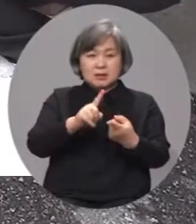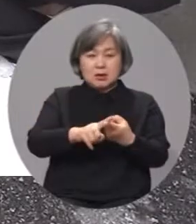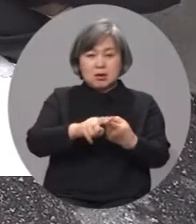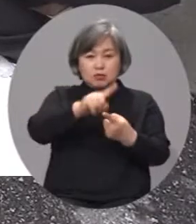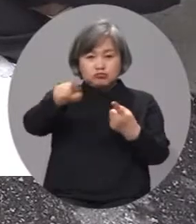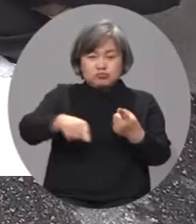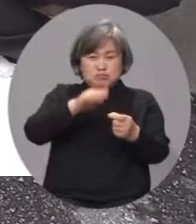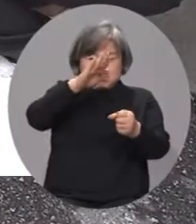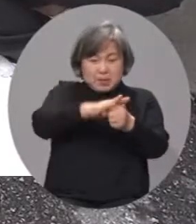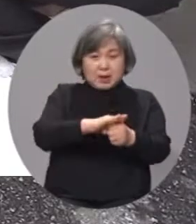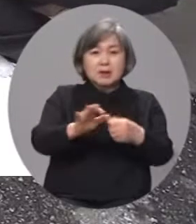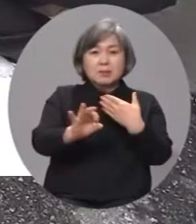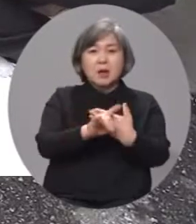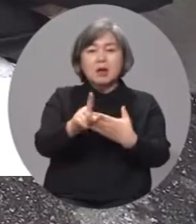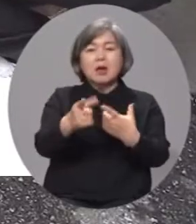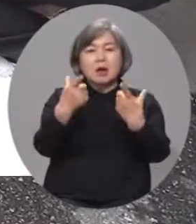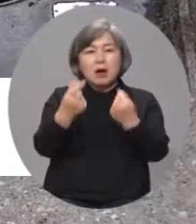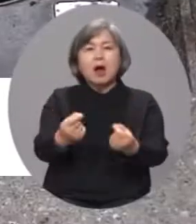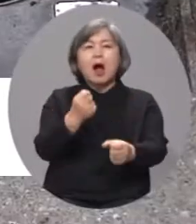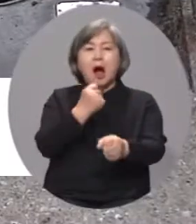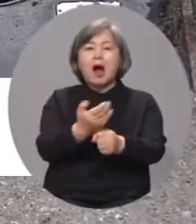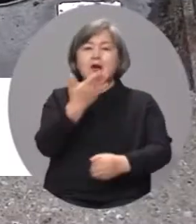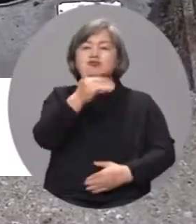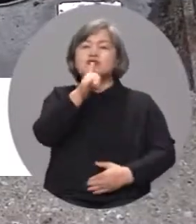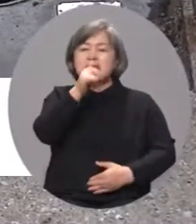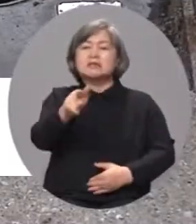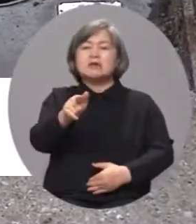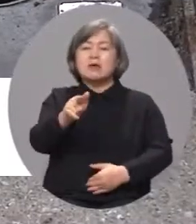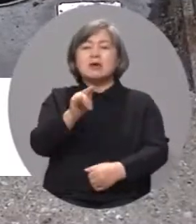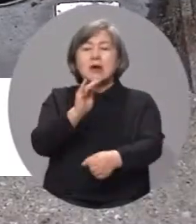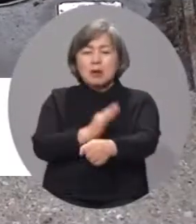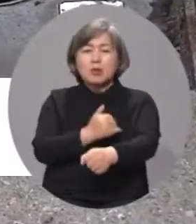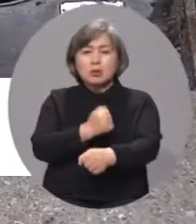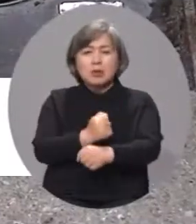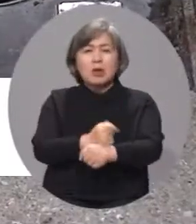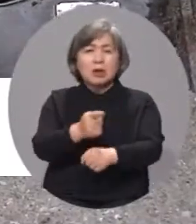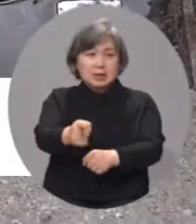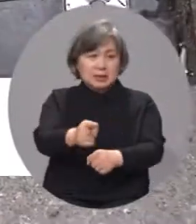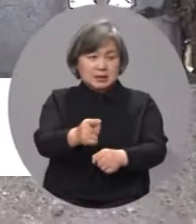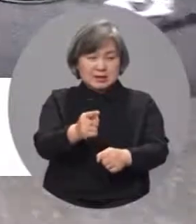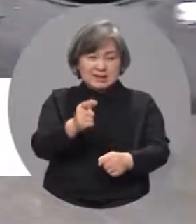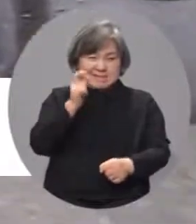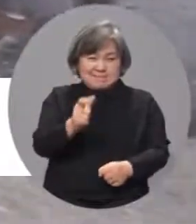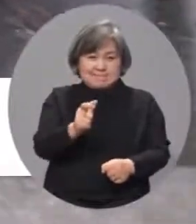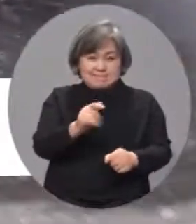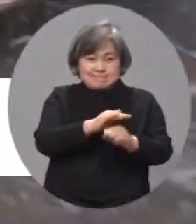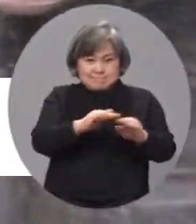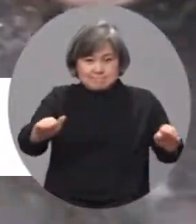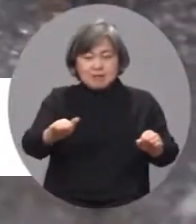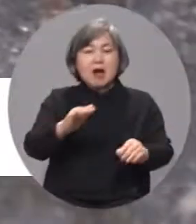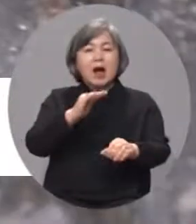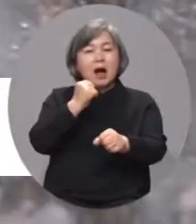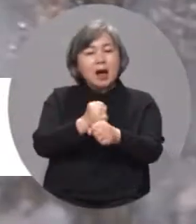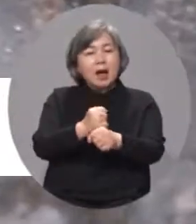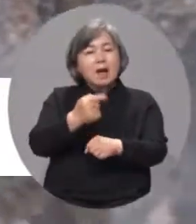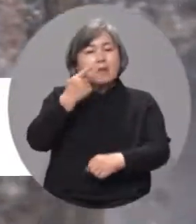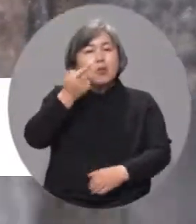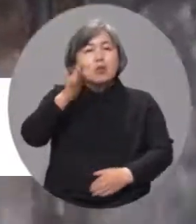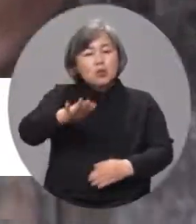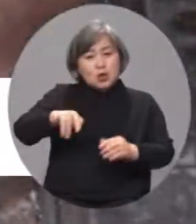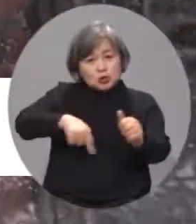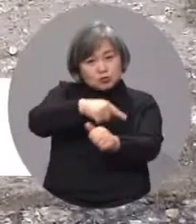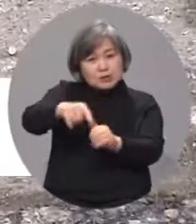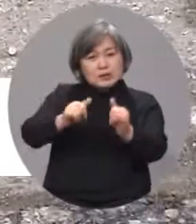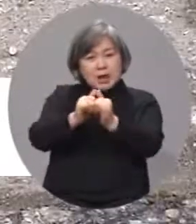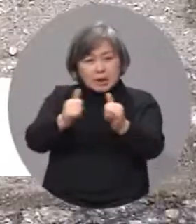해가지고 구멍이 막히면 이런 현상이 이제 간혹 일어나요. 단점으로 이제 주철 뚜껑 같은 걸로 이제 많이 설치를 하려고 하는데 그 옆에